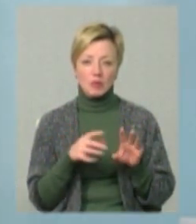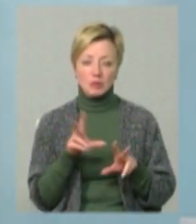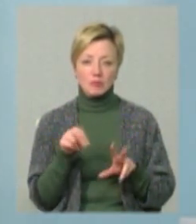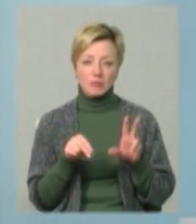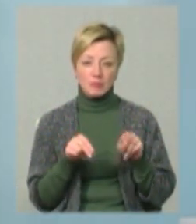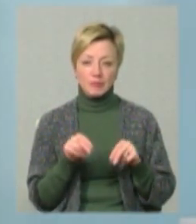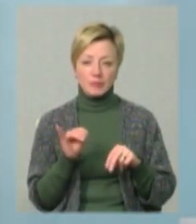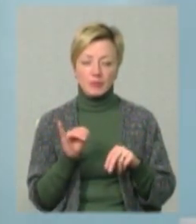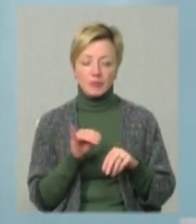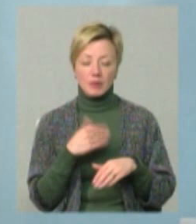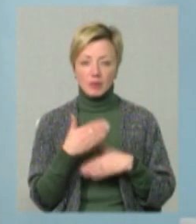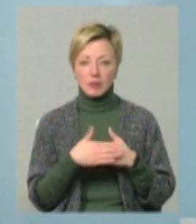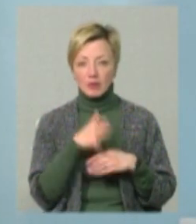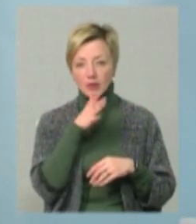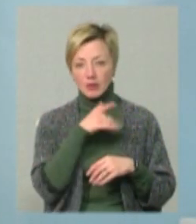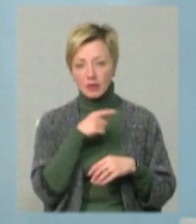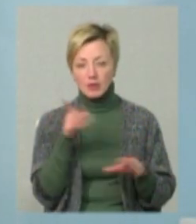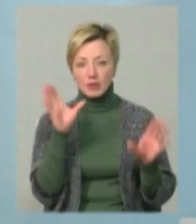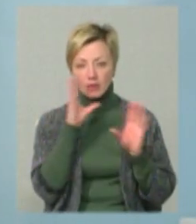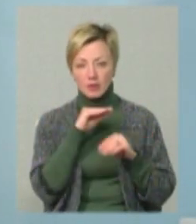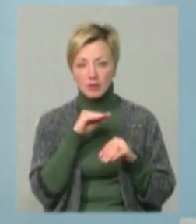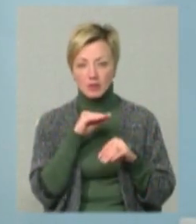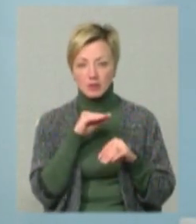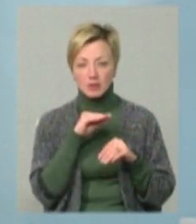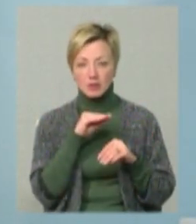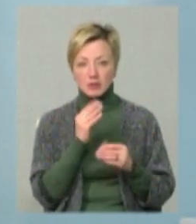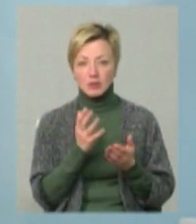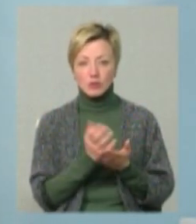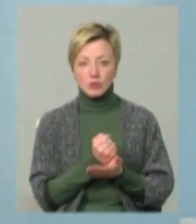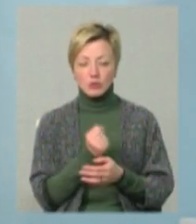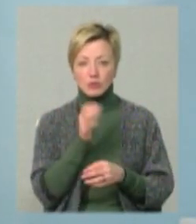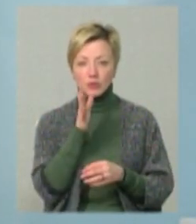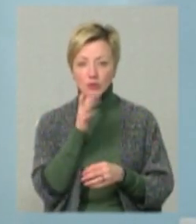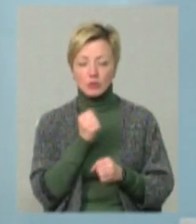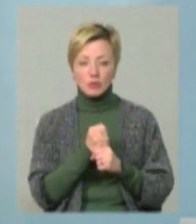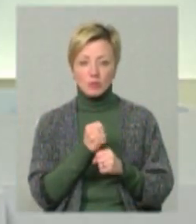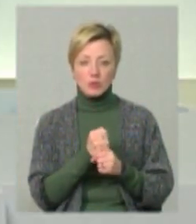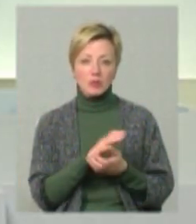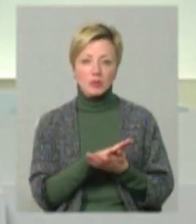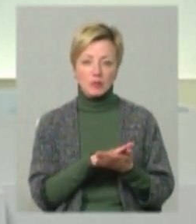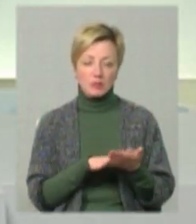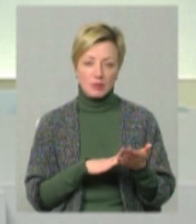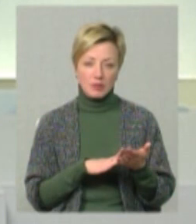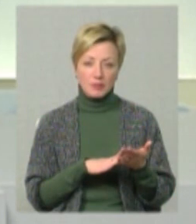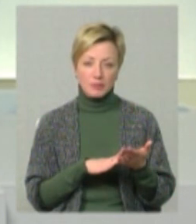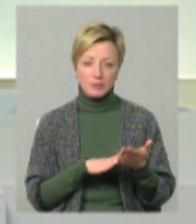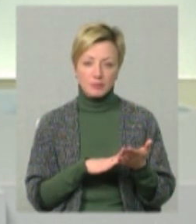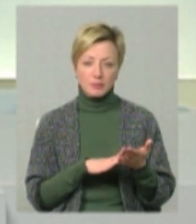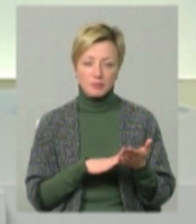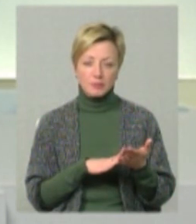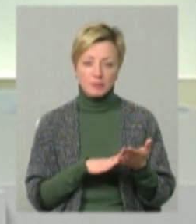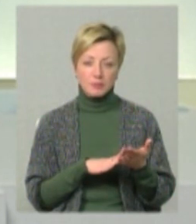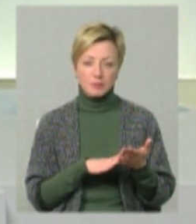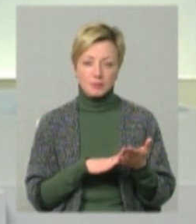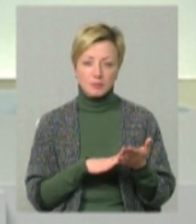це сподіваємось, і що найближчим часом нам вдасться все ж таки, щоб і він знайшов час і провести цю розмову. Але робота ця триває.